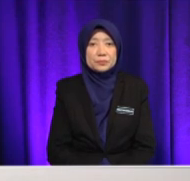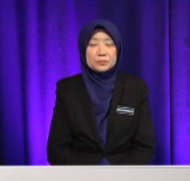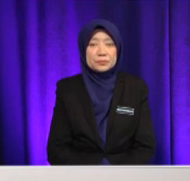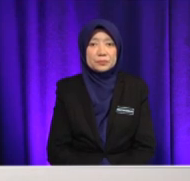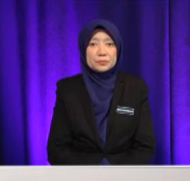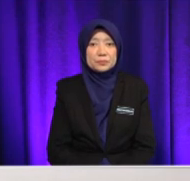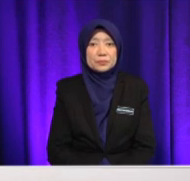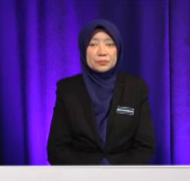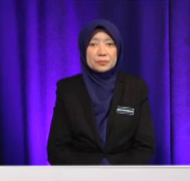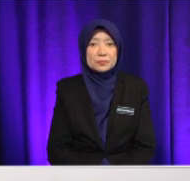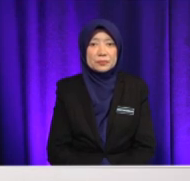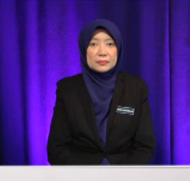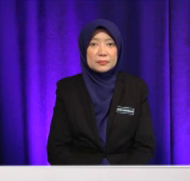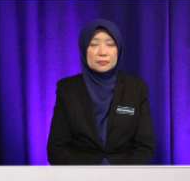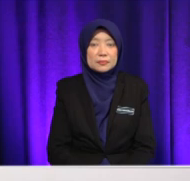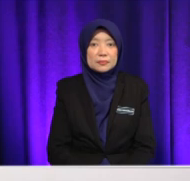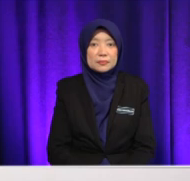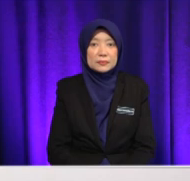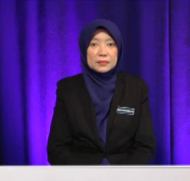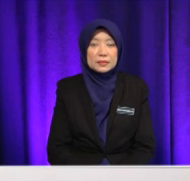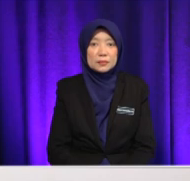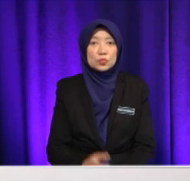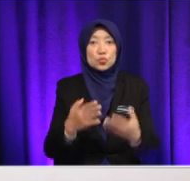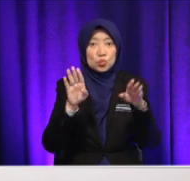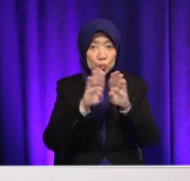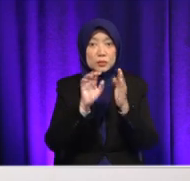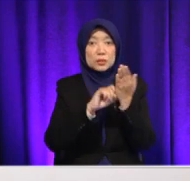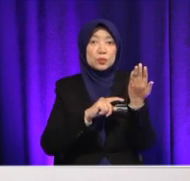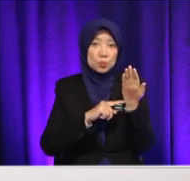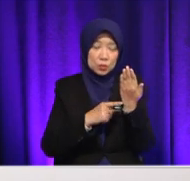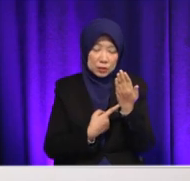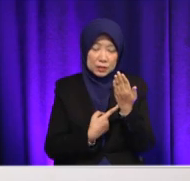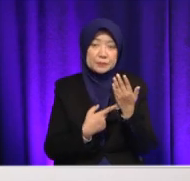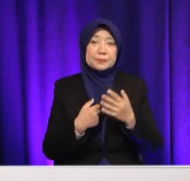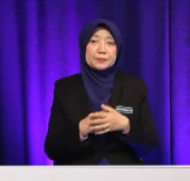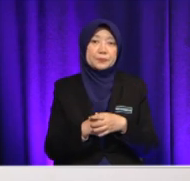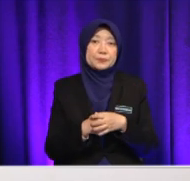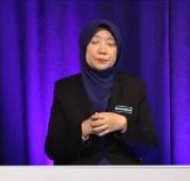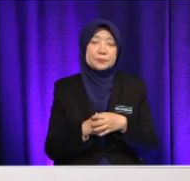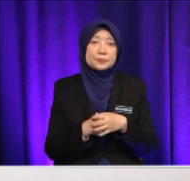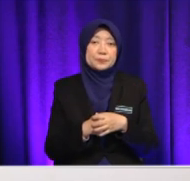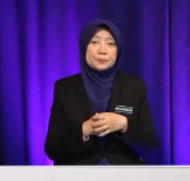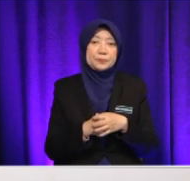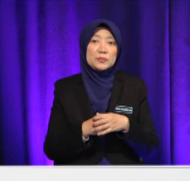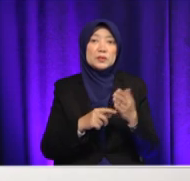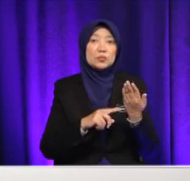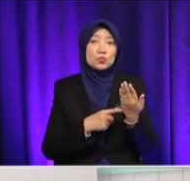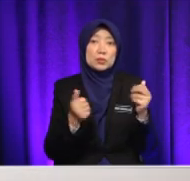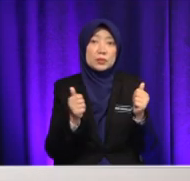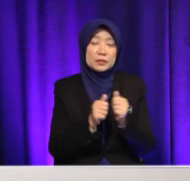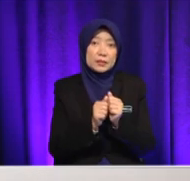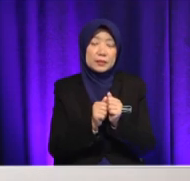Okey. Okey, Ego. Penting tu saya kena tutup balik kan, Ego. Okey. Dan sekarang kita mulakan dulu dengan asid.